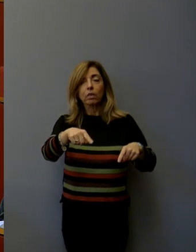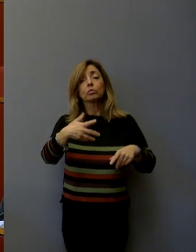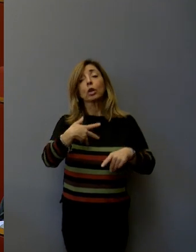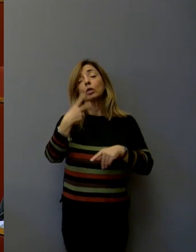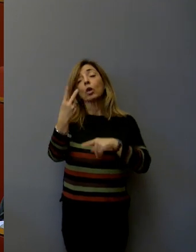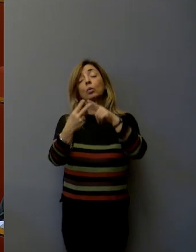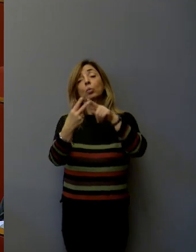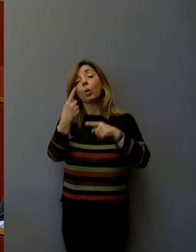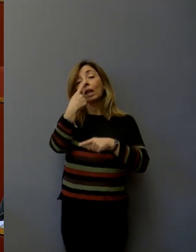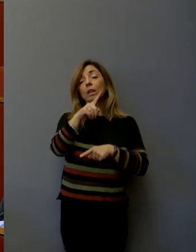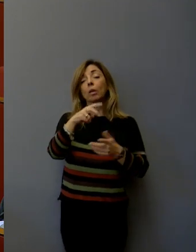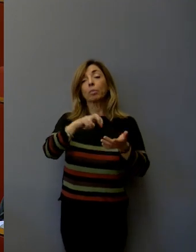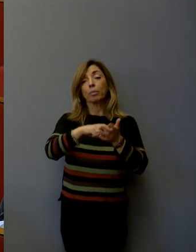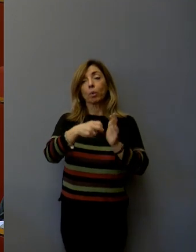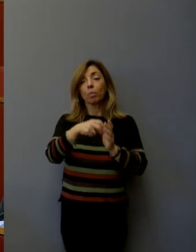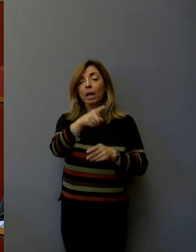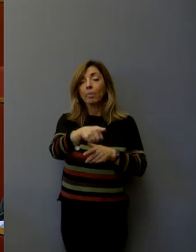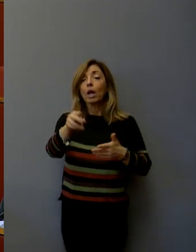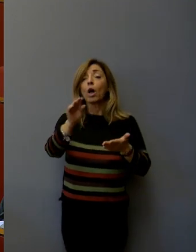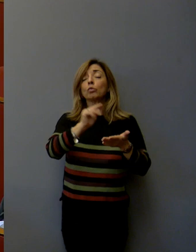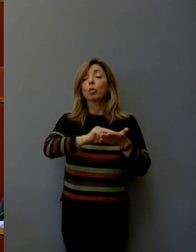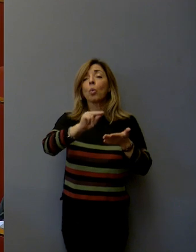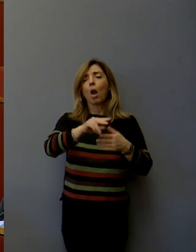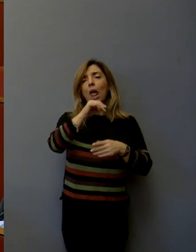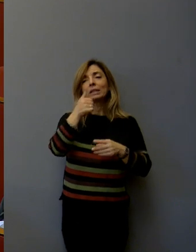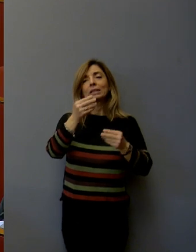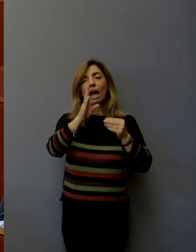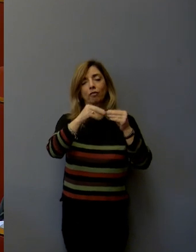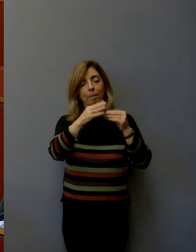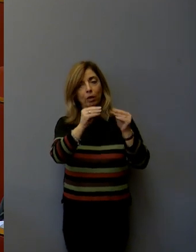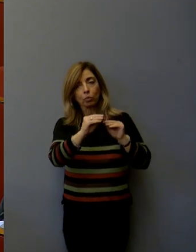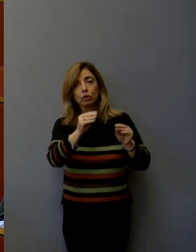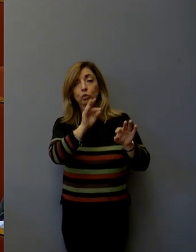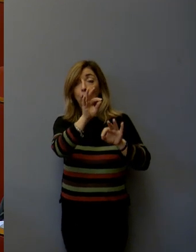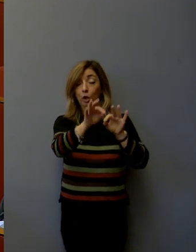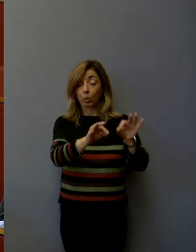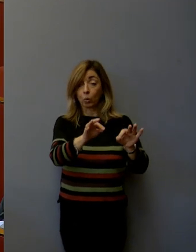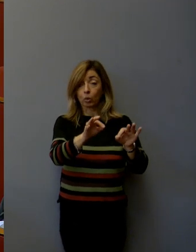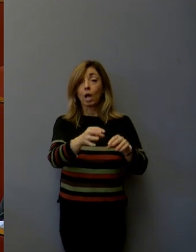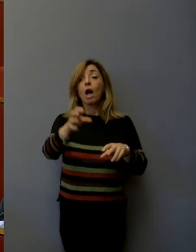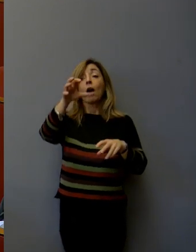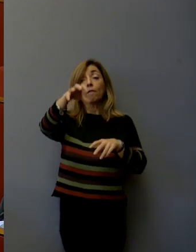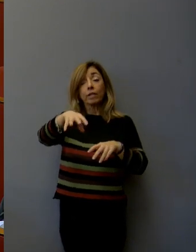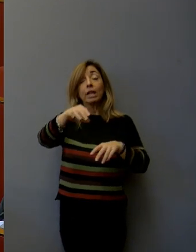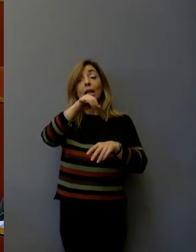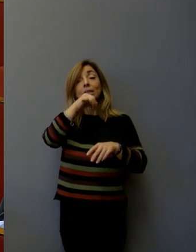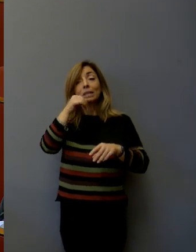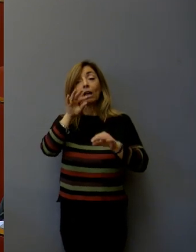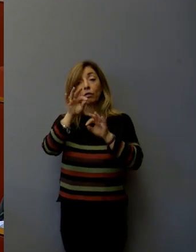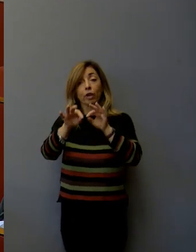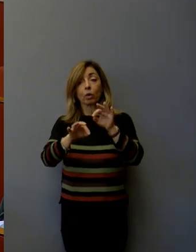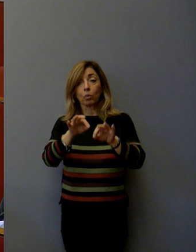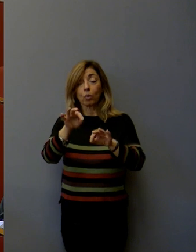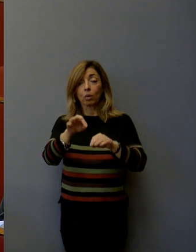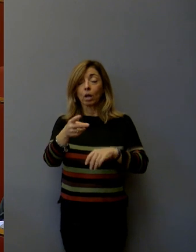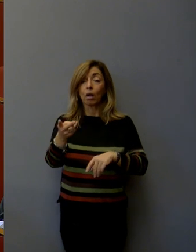le scuole hanno bisogno di manutenzione hanno bisogno di cura Le Ville hanno bisogno di cura di attenzione quindi ci perdiamo da due